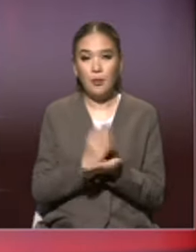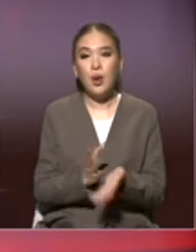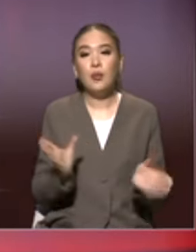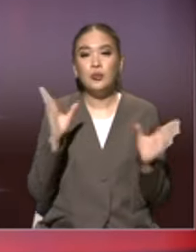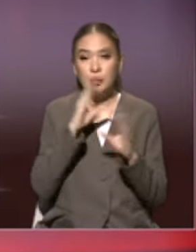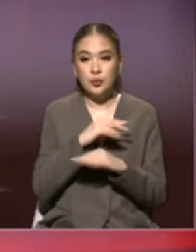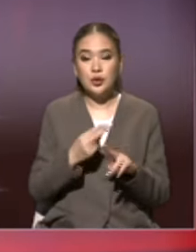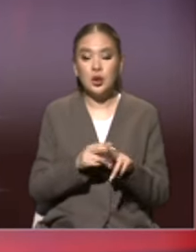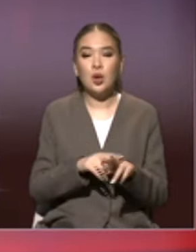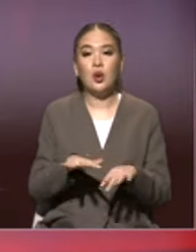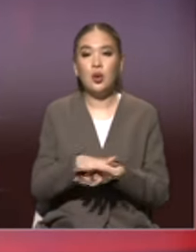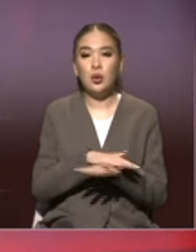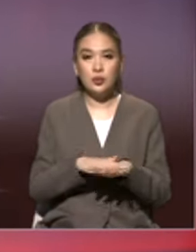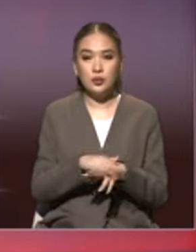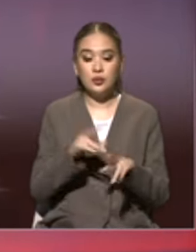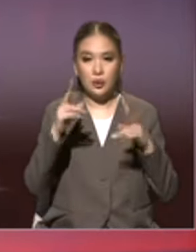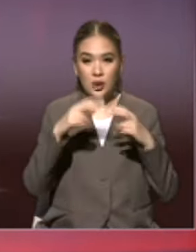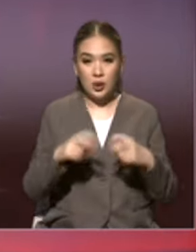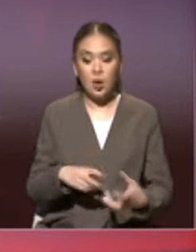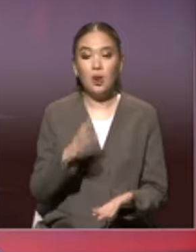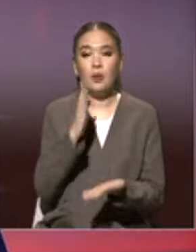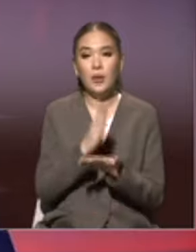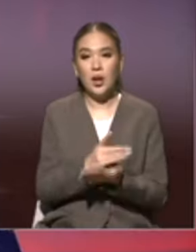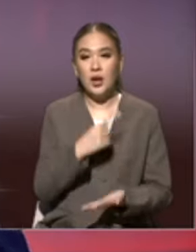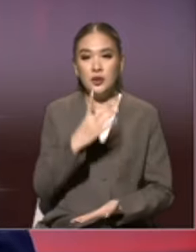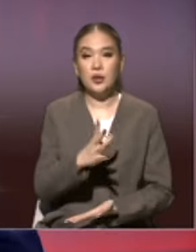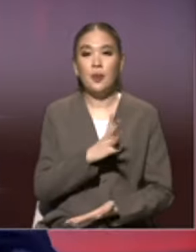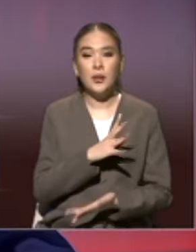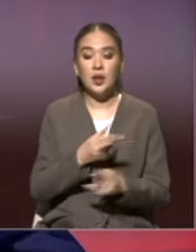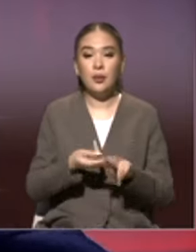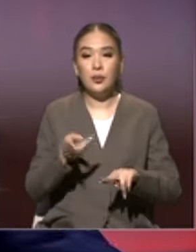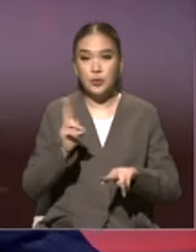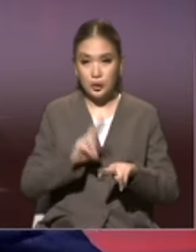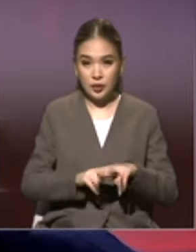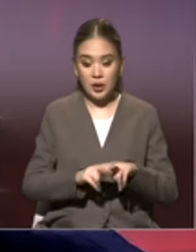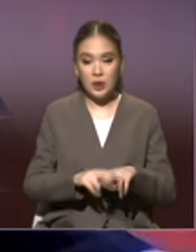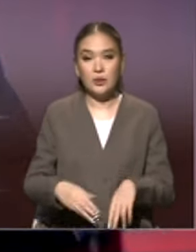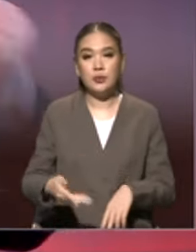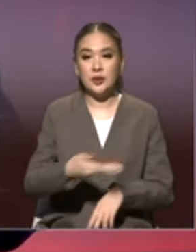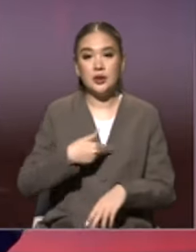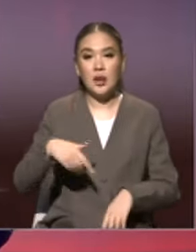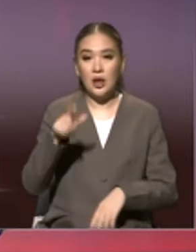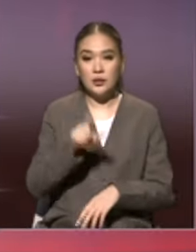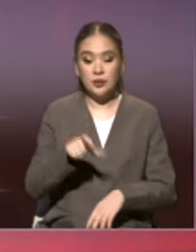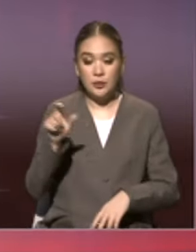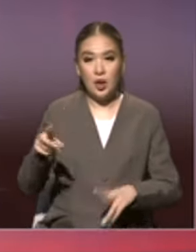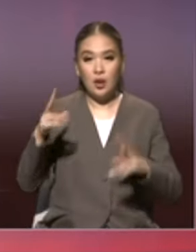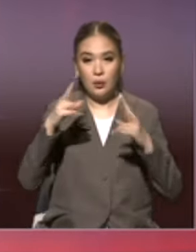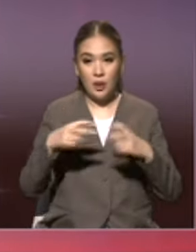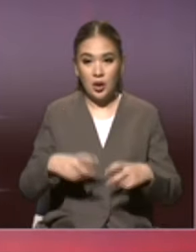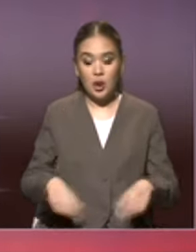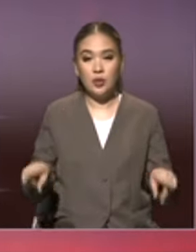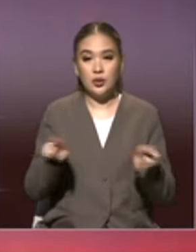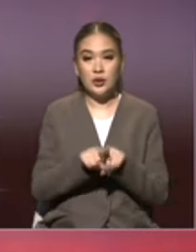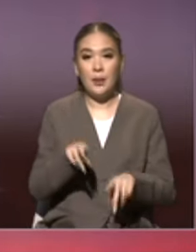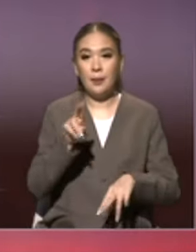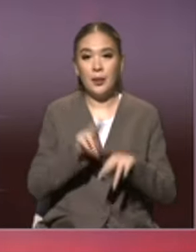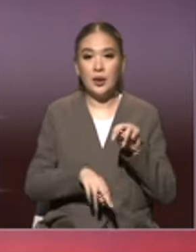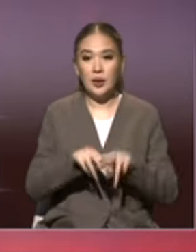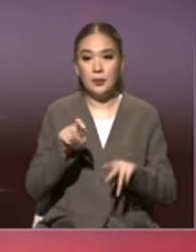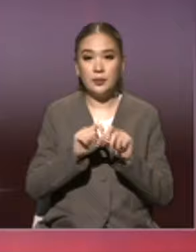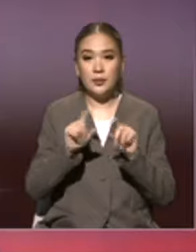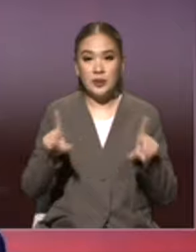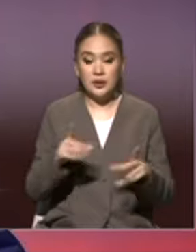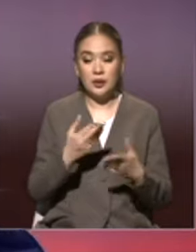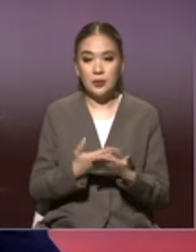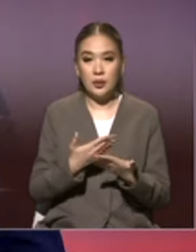Мүмкіндік қоғамдық бақылау болады деп жазылған. Иә, соны айтып отырмын ғой. Иә, сондықтан біздің азаматтарымыз қоғамдық бақылау ретінде егер мектеп салынып жатыр болса, қоғамдық